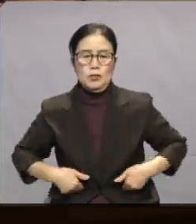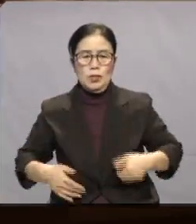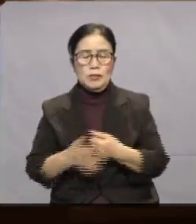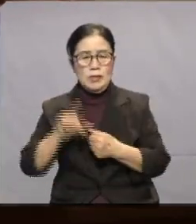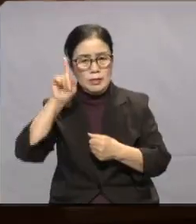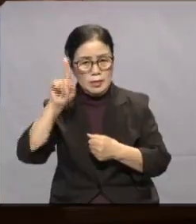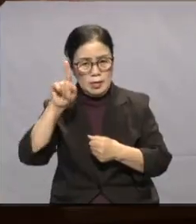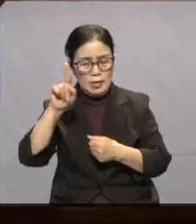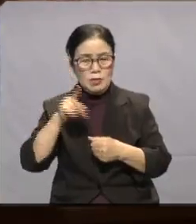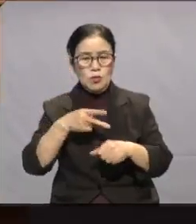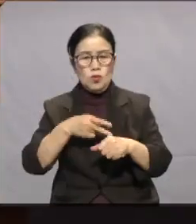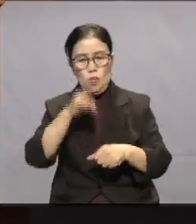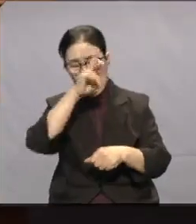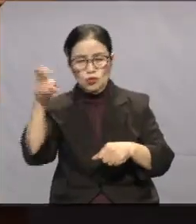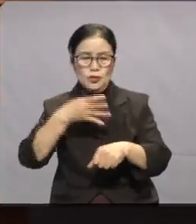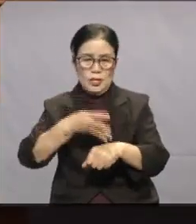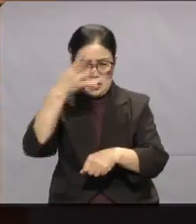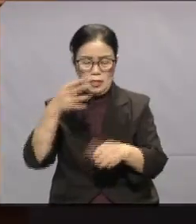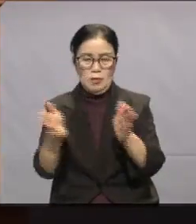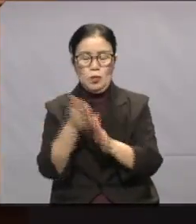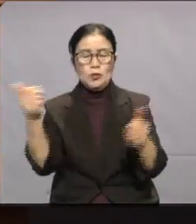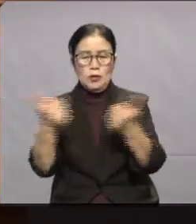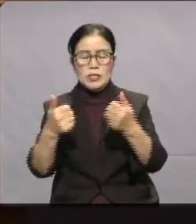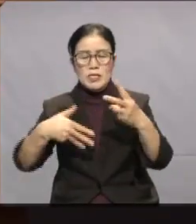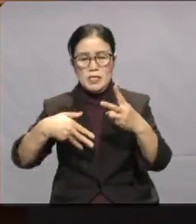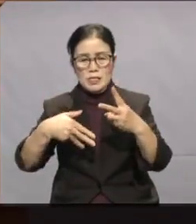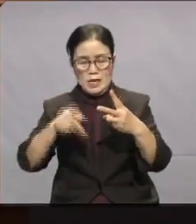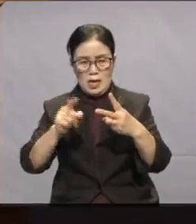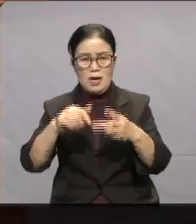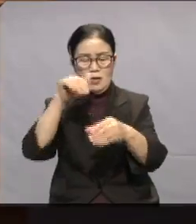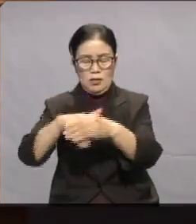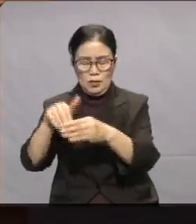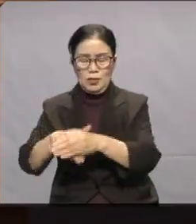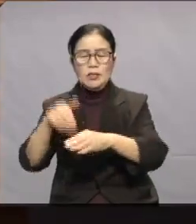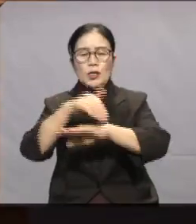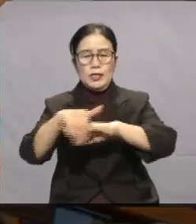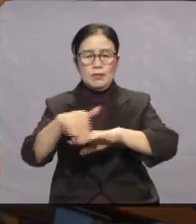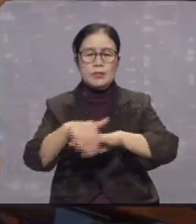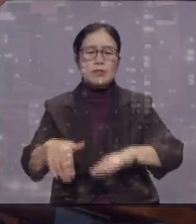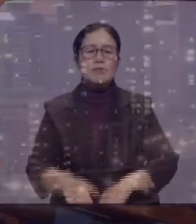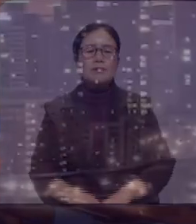내일 오후 4시 본회의에서 2차 탄회 관을 표결 처리한다는 방침입니다